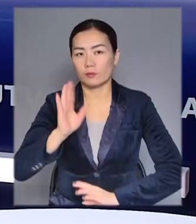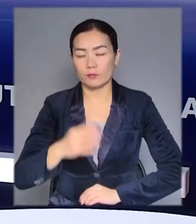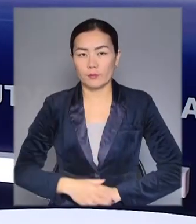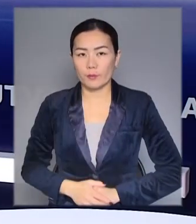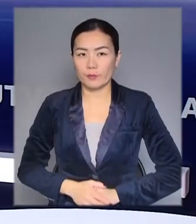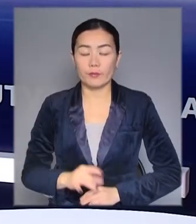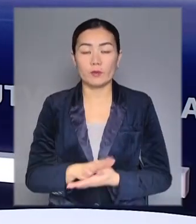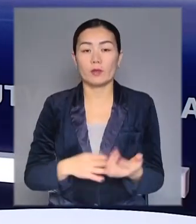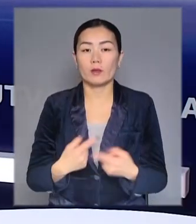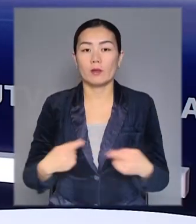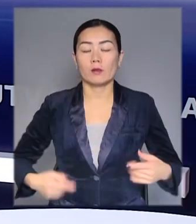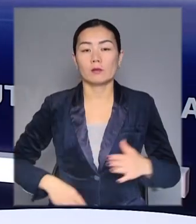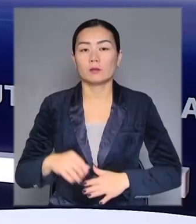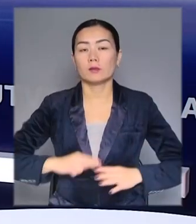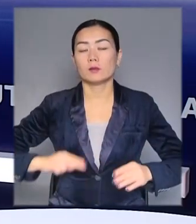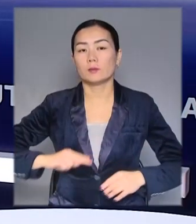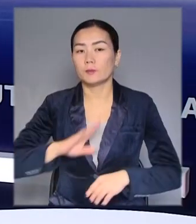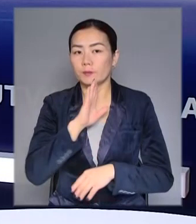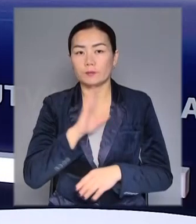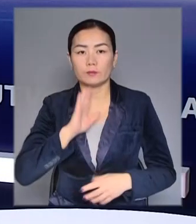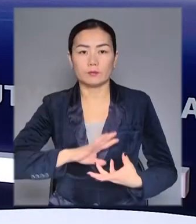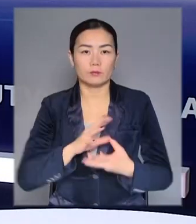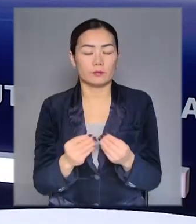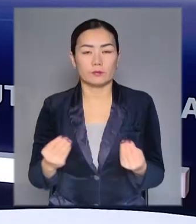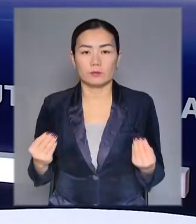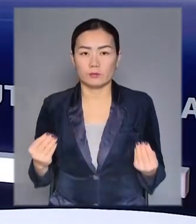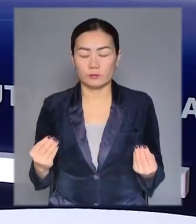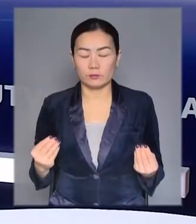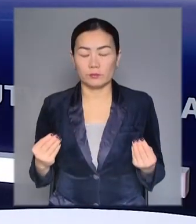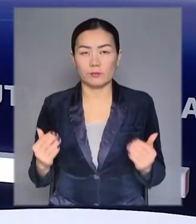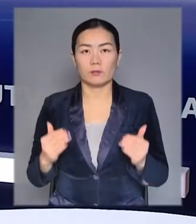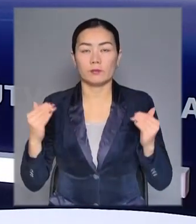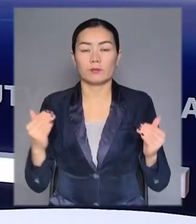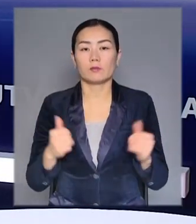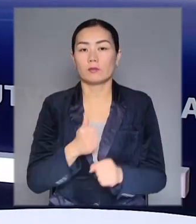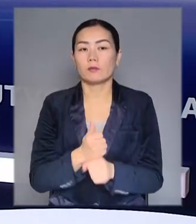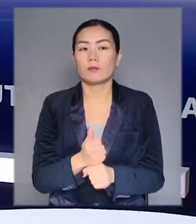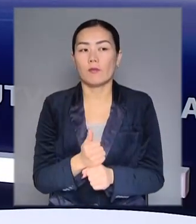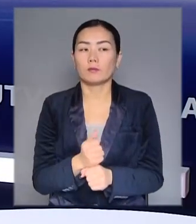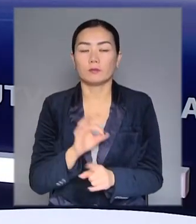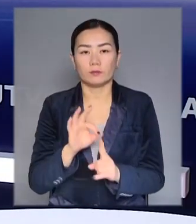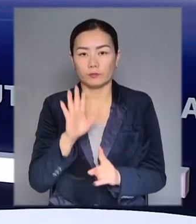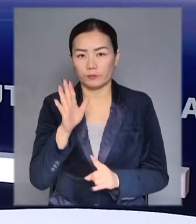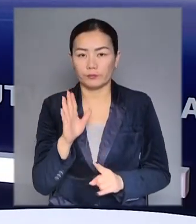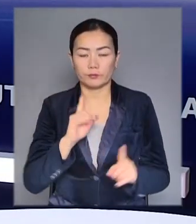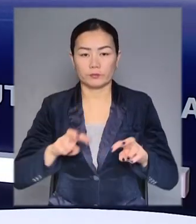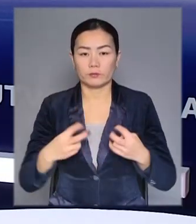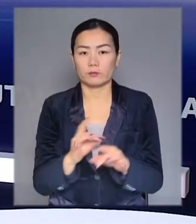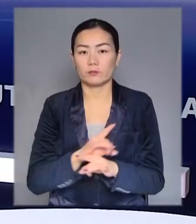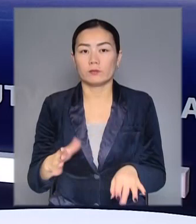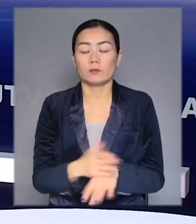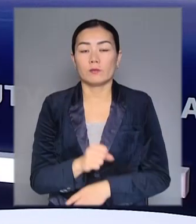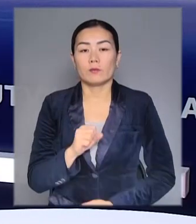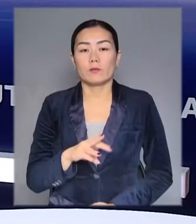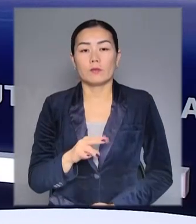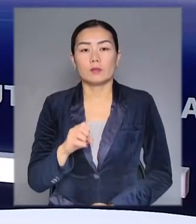бермек. Яғни түрлі салада еңбек етіп жүрген қыз-келіншектердің мәртебесін көтеру басты мақсатымыз, деді жиналғандар. Бұған